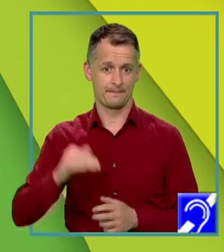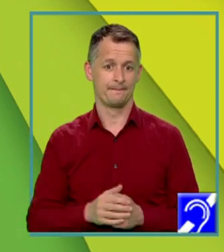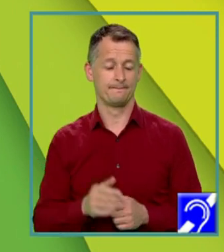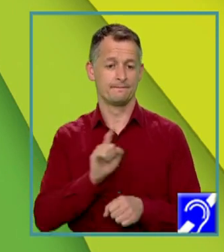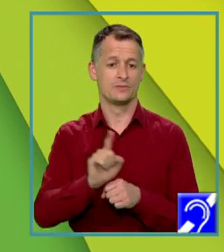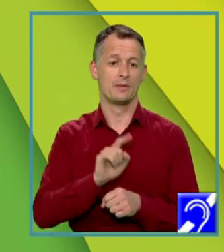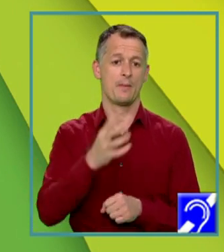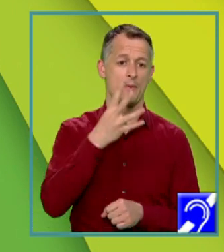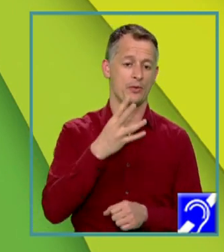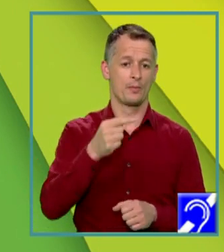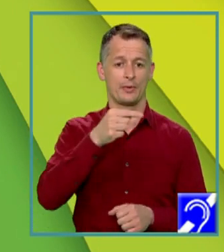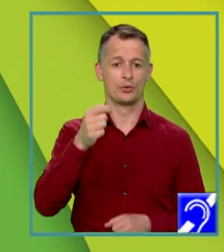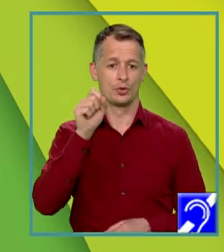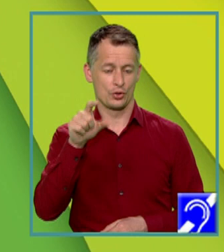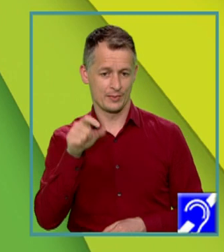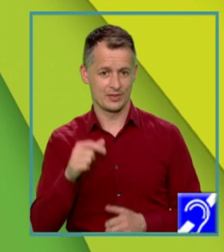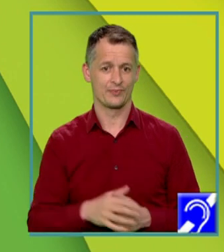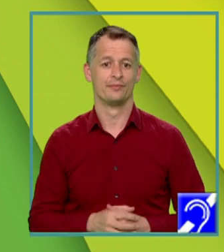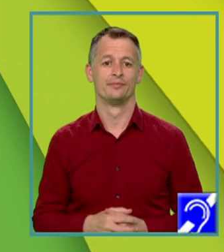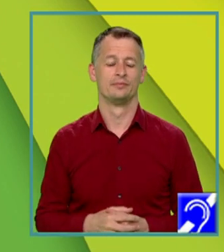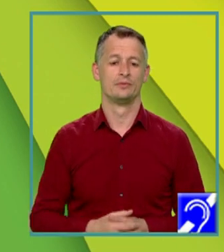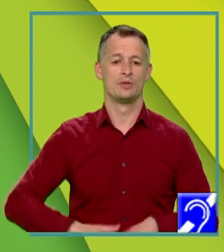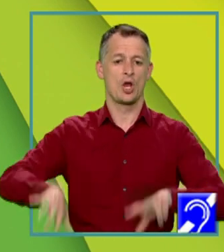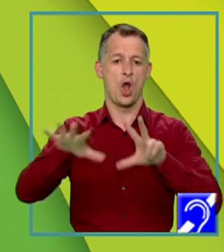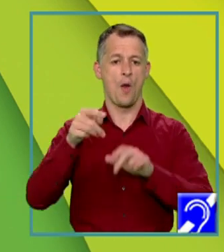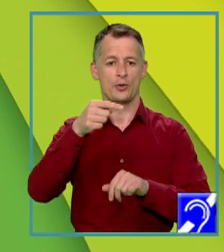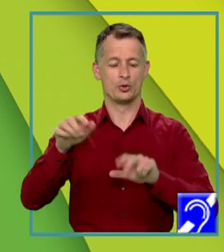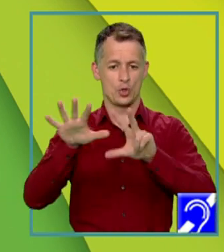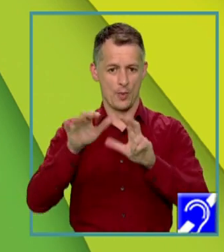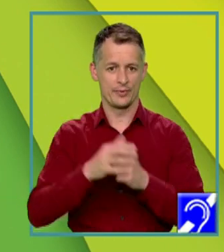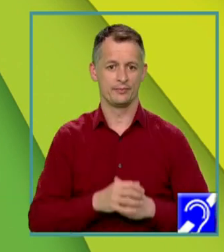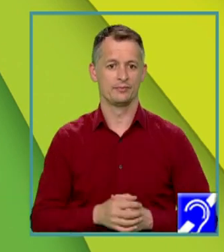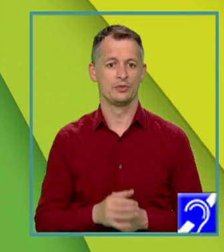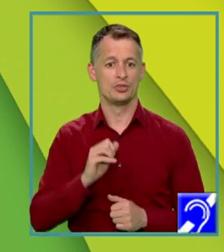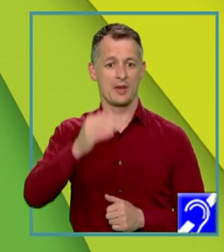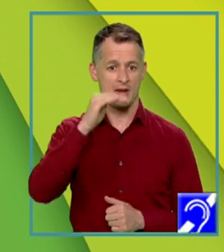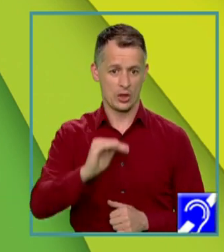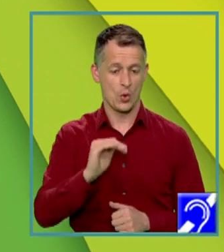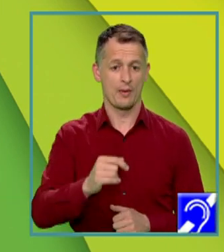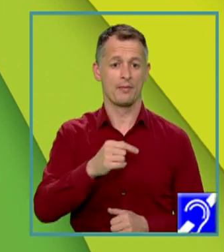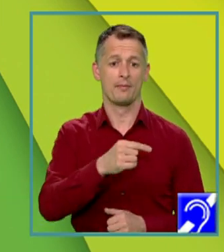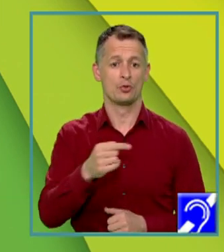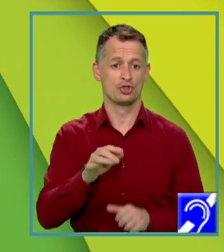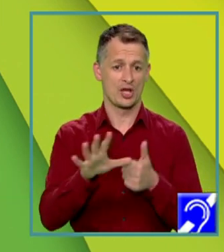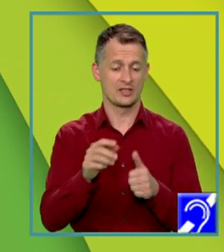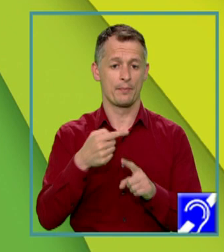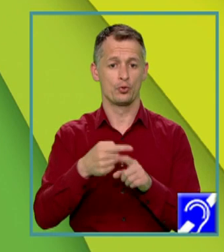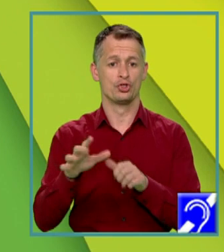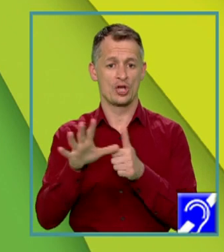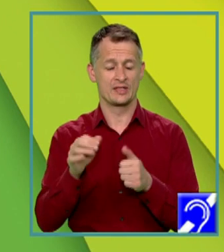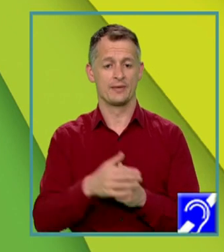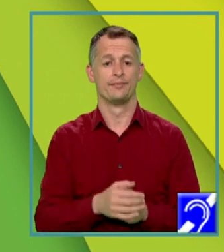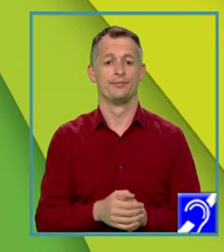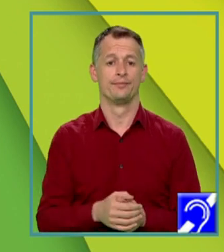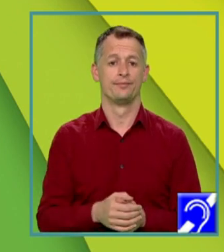element al A4 minus 12:08 opt și pe linia a doua elementele minus 6